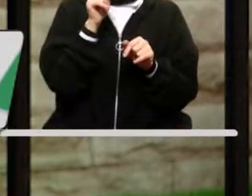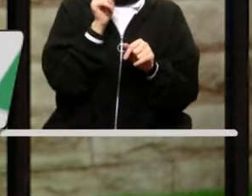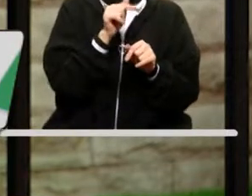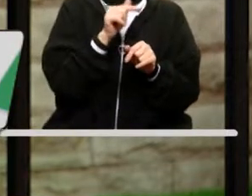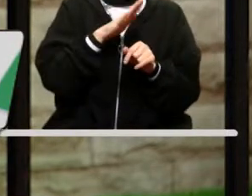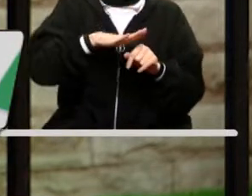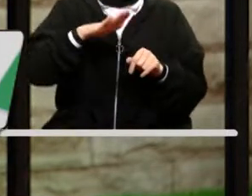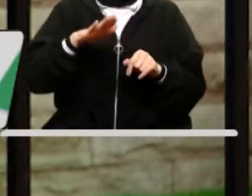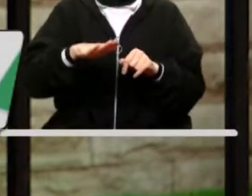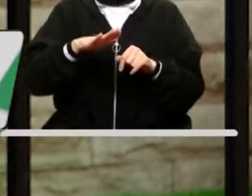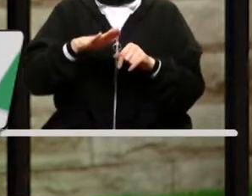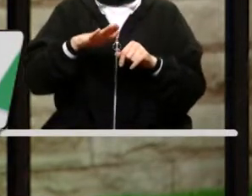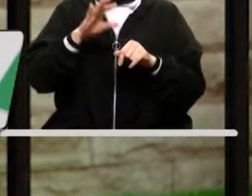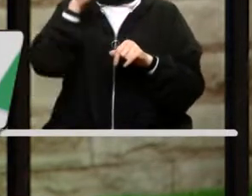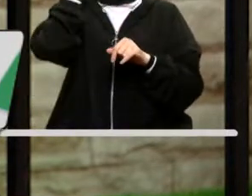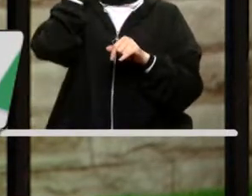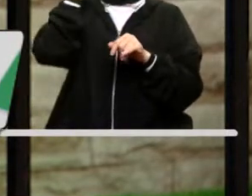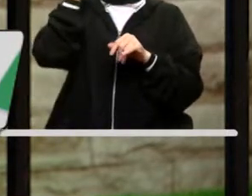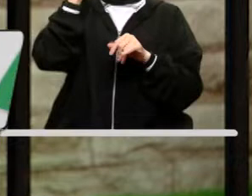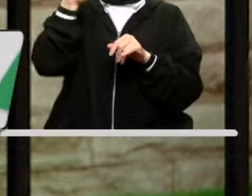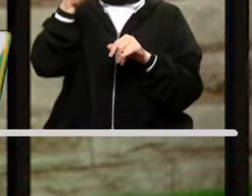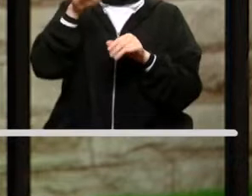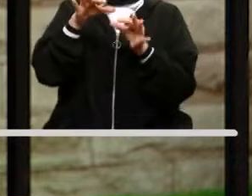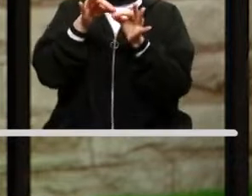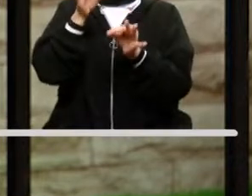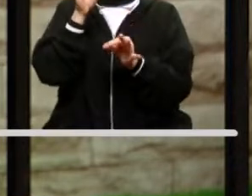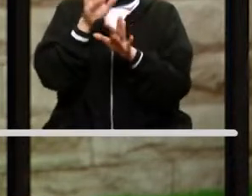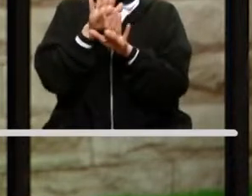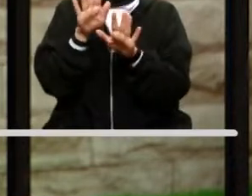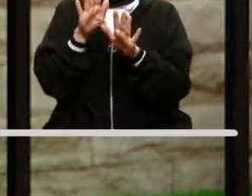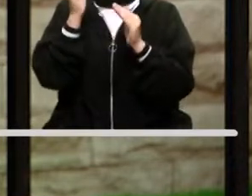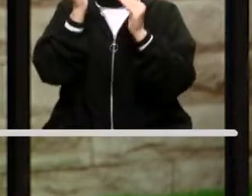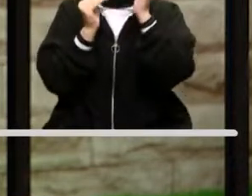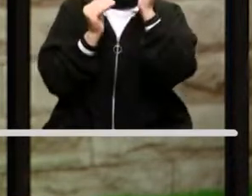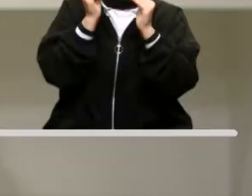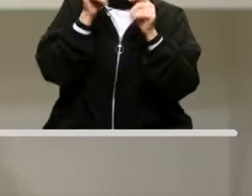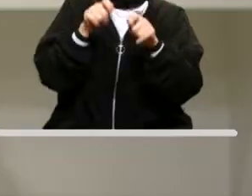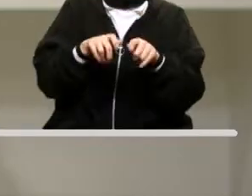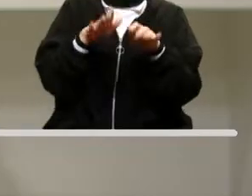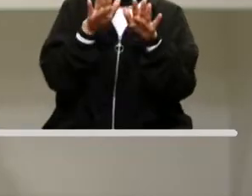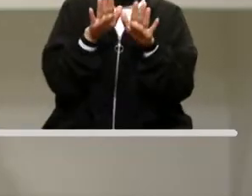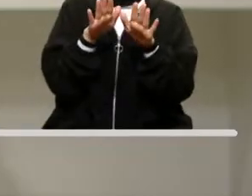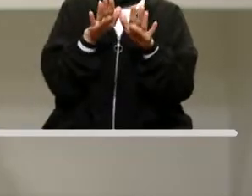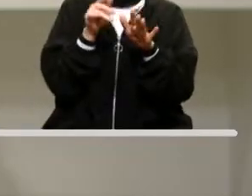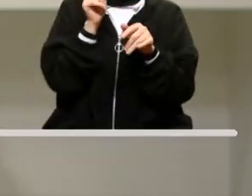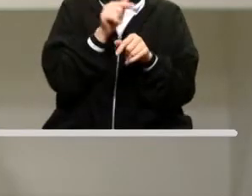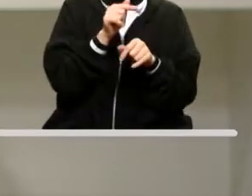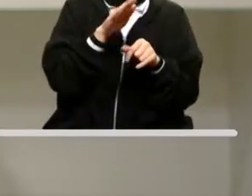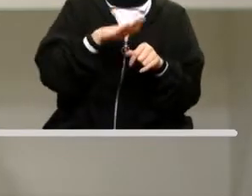söylüyorum yeteneklerini, yetilerini, algılama düzeyini, zeka seviyesini ve öğrenme biçimini eğer keşfedersek o çocukla